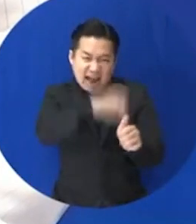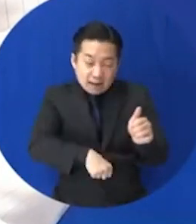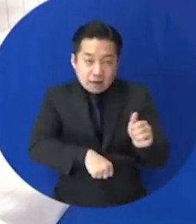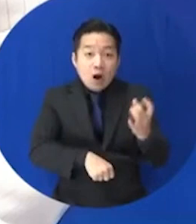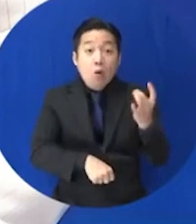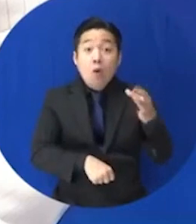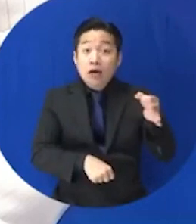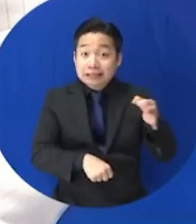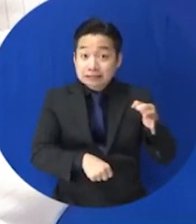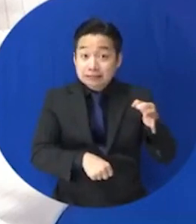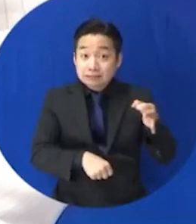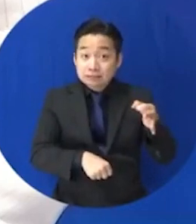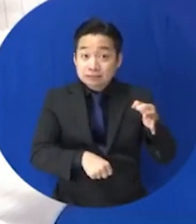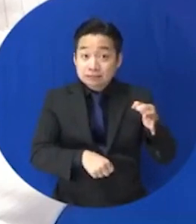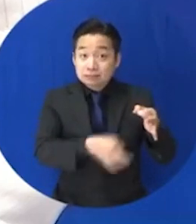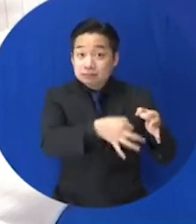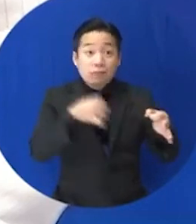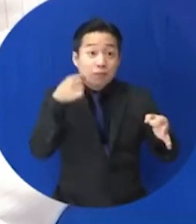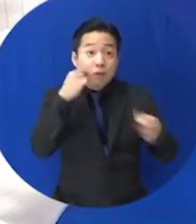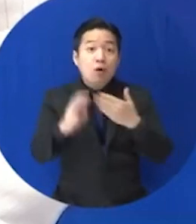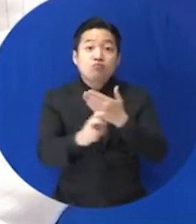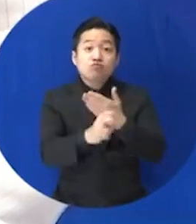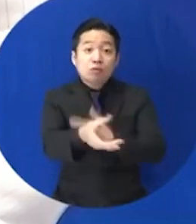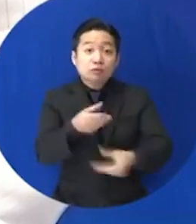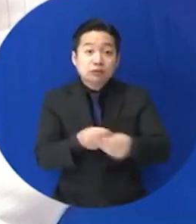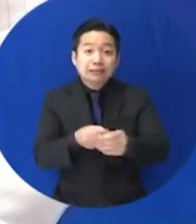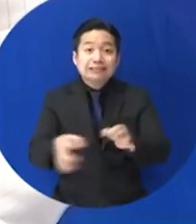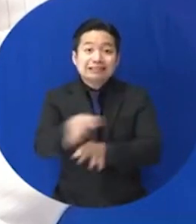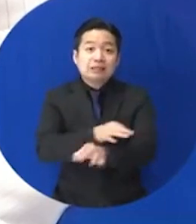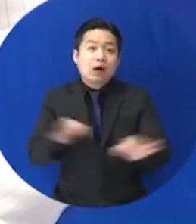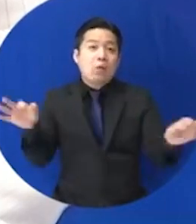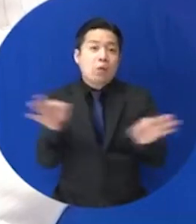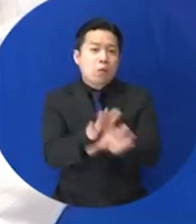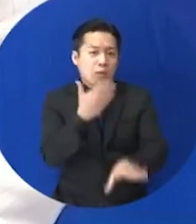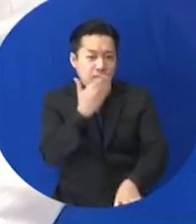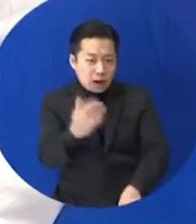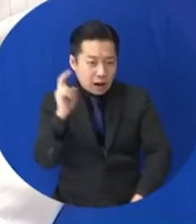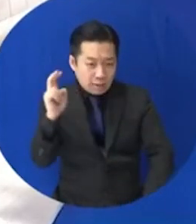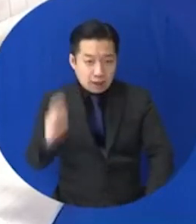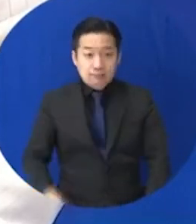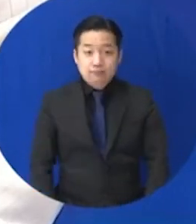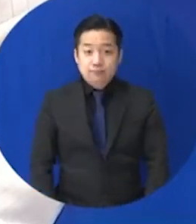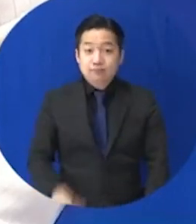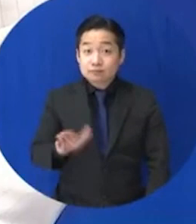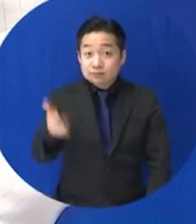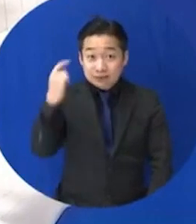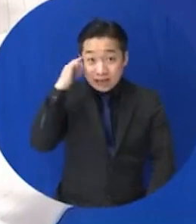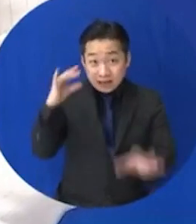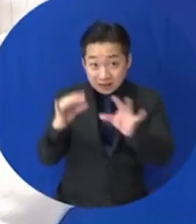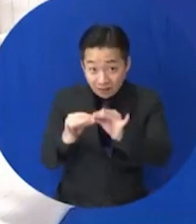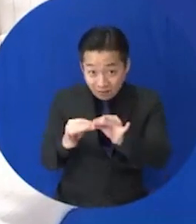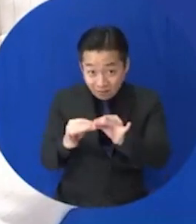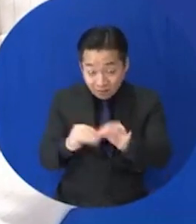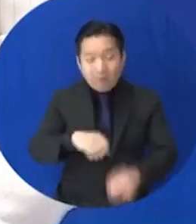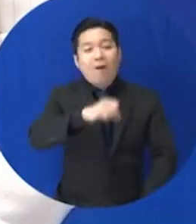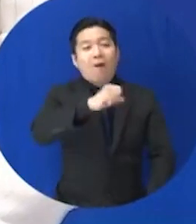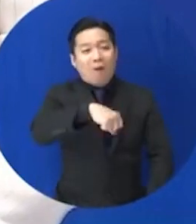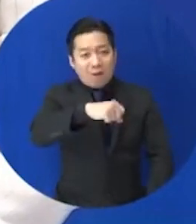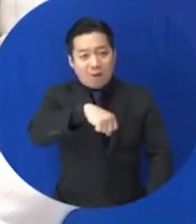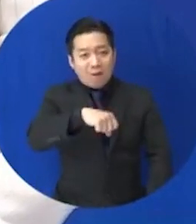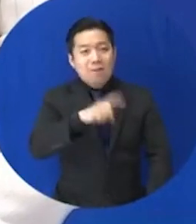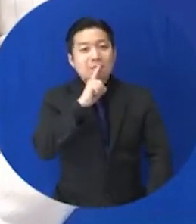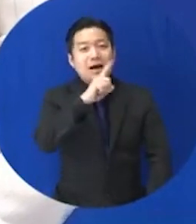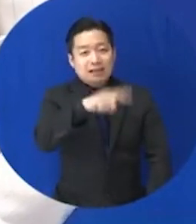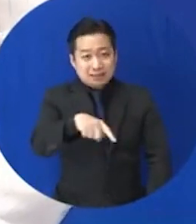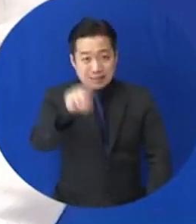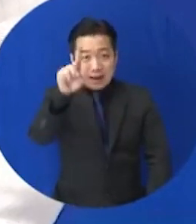원금도 아예 못 받게 하면 불법 사채 시장 없어지지 않겠습니까? 그 말씀에 어떻게 동의하시나 하셨어요? 네, 네. 일리가 있는